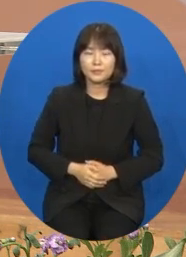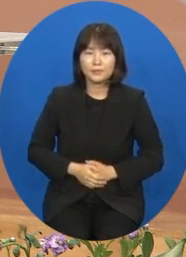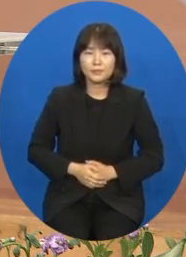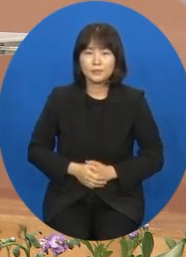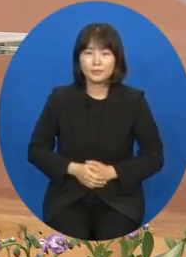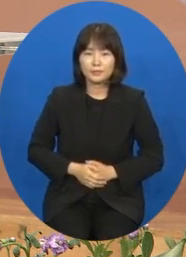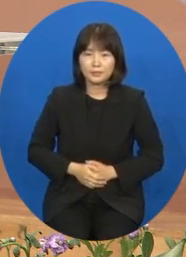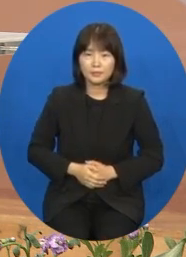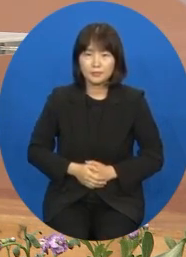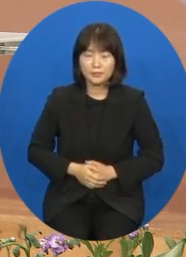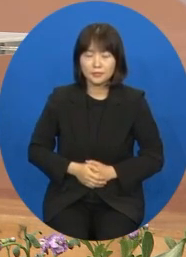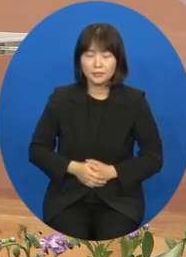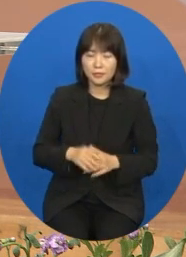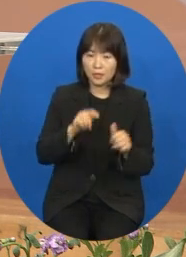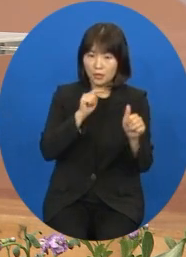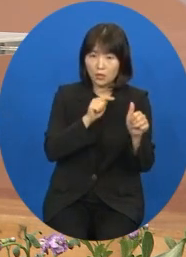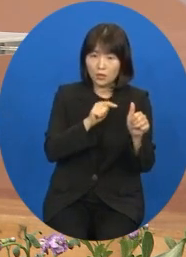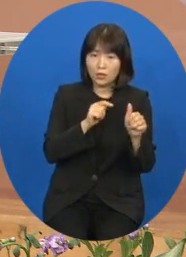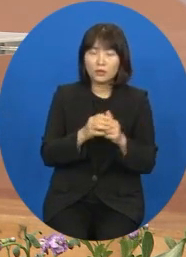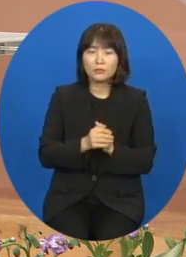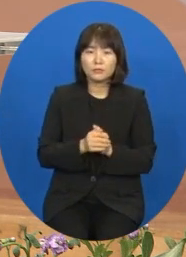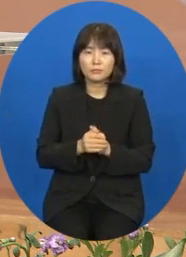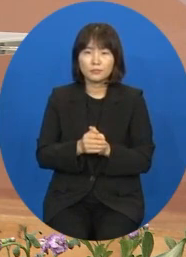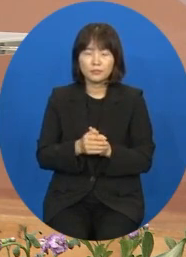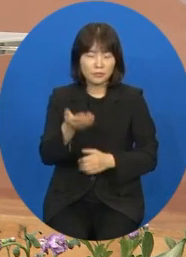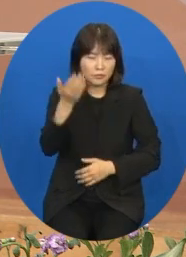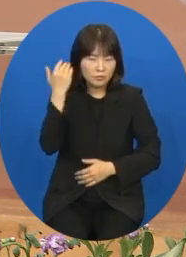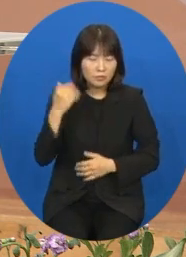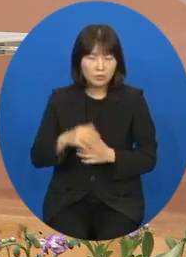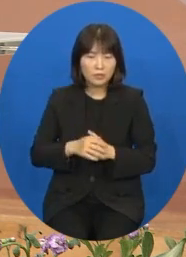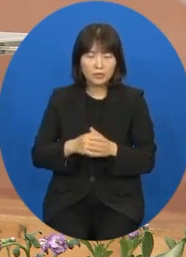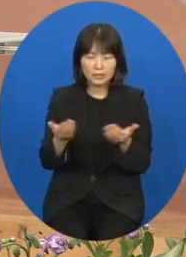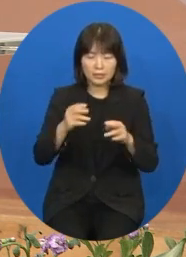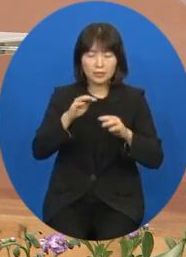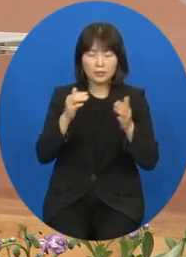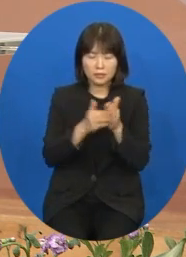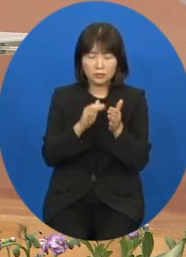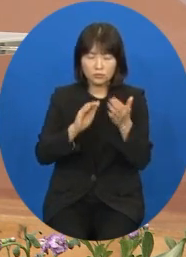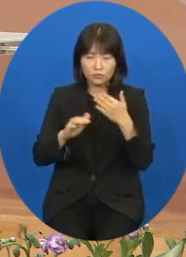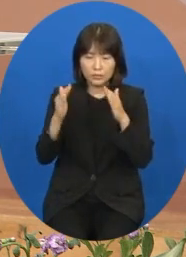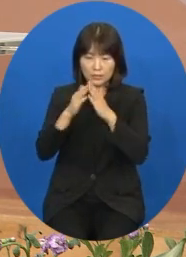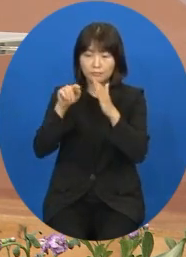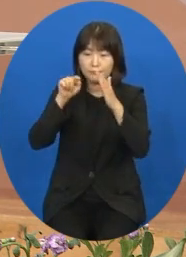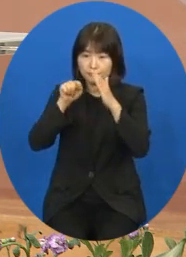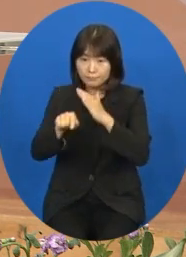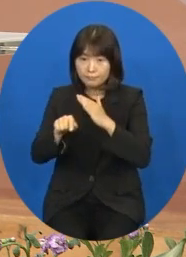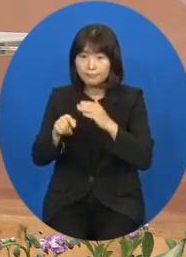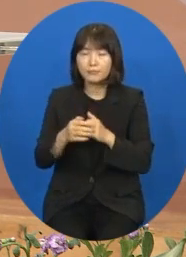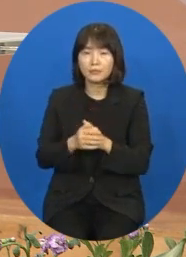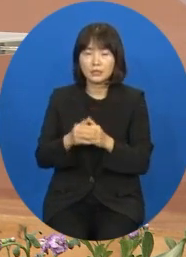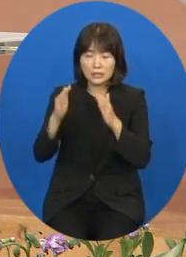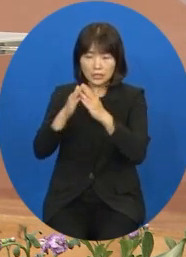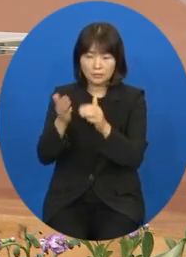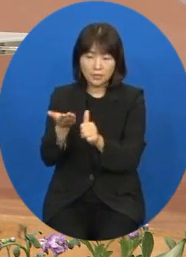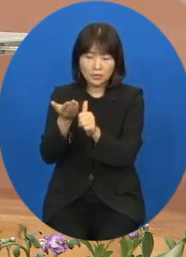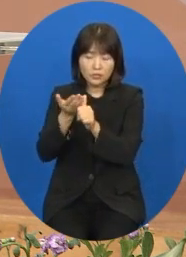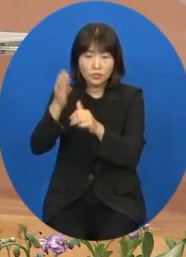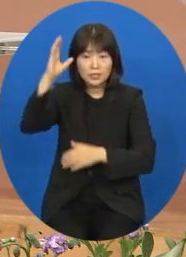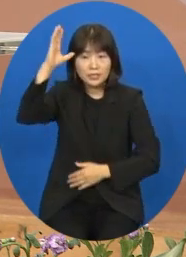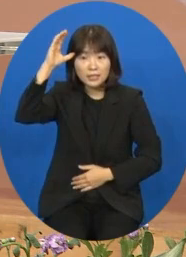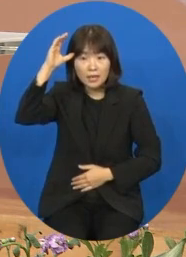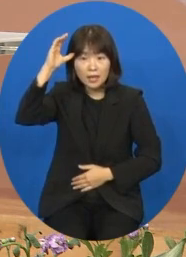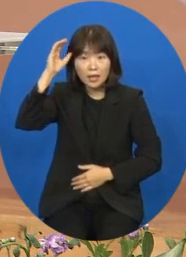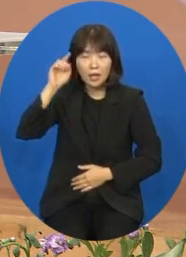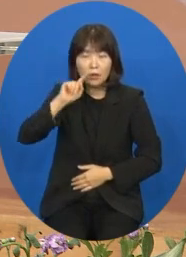분입니다. 이분이 하루는 퇴근해서 집에 들어갔는데, 집에서 기르는 개가